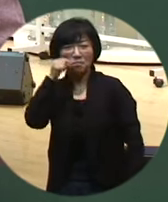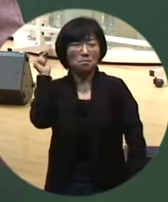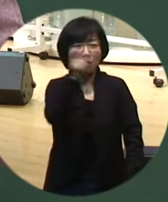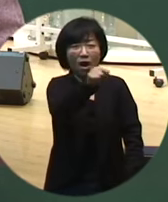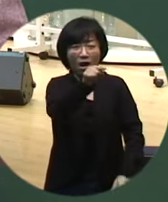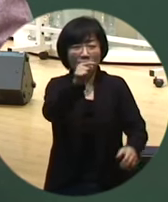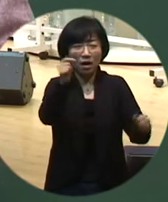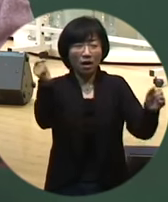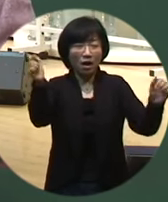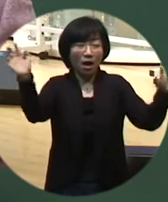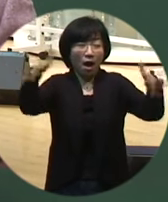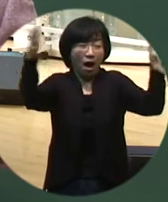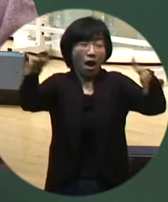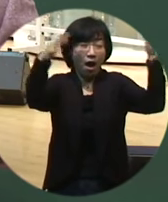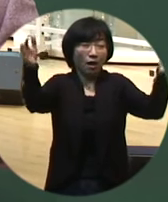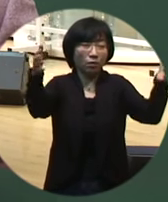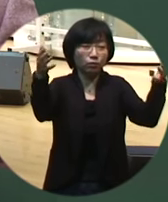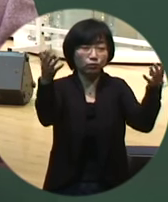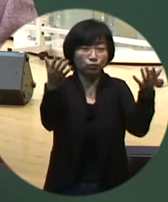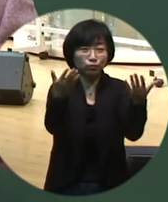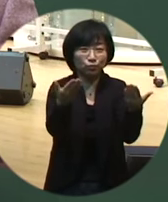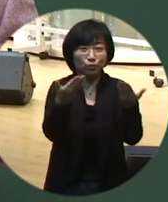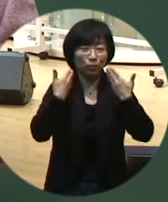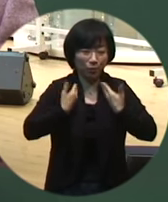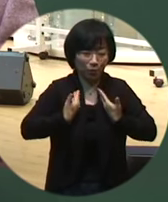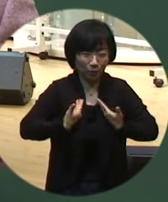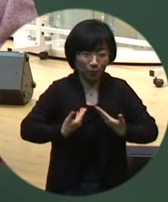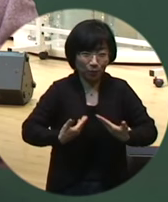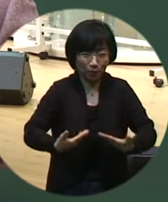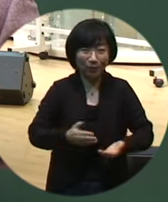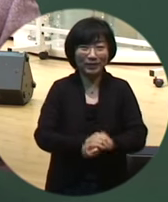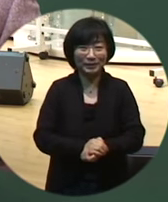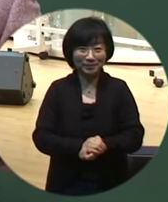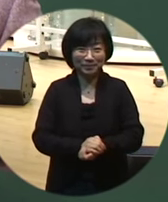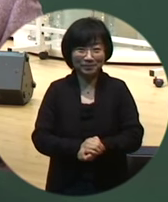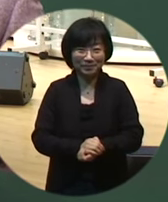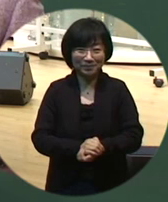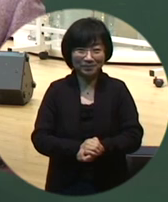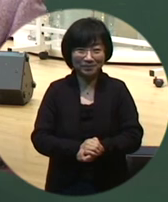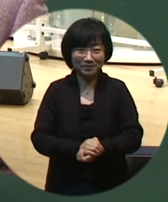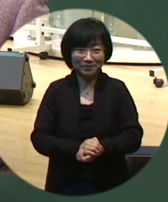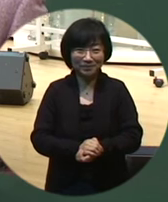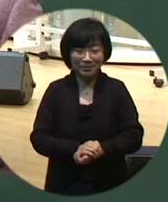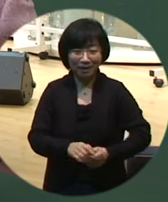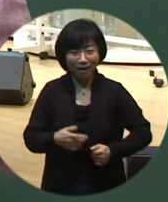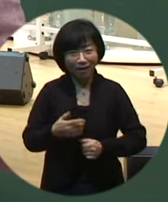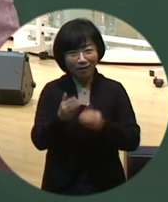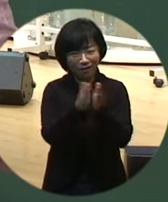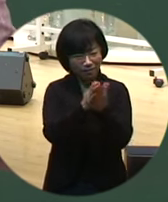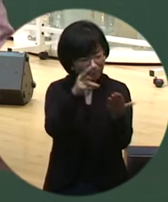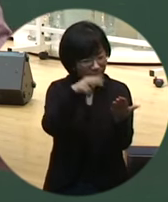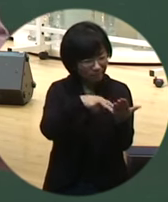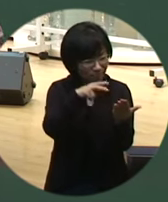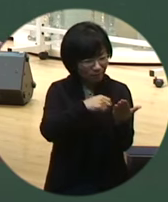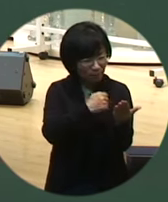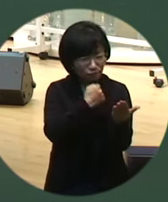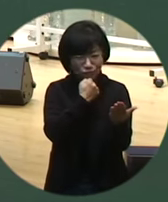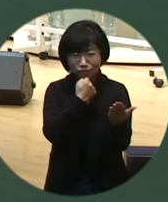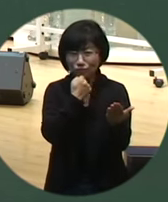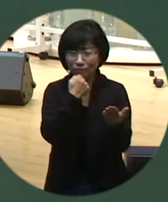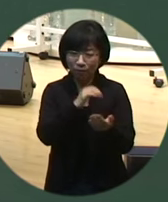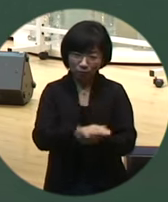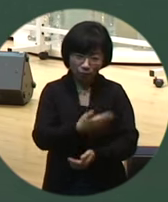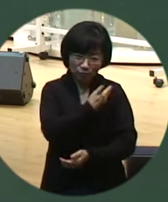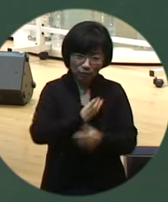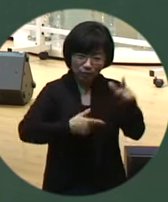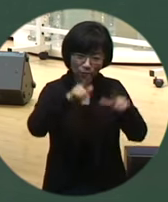보면 제일 웃겨요. And as I see that, I think it's very funny. 내가 같으면 더러운 물 안 퍼내요. Because in my case, I wouldn't scoop up that dirty water. 주님이 함께 하시는데 뭘로 퍼냅니까?